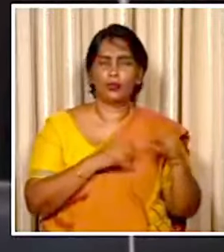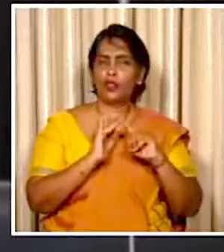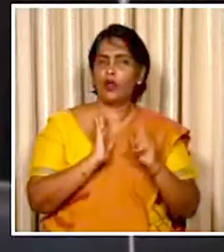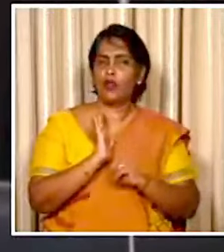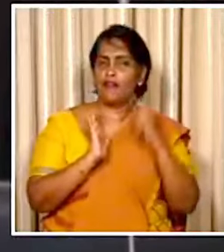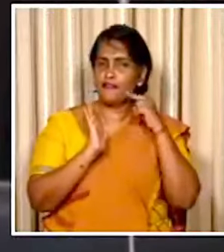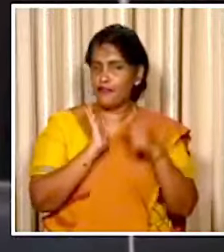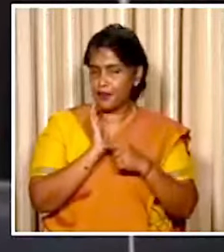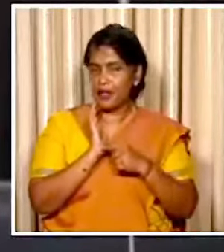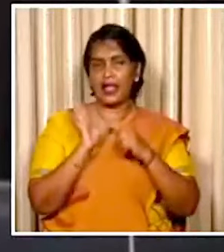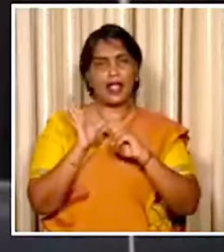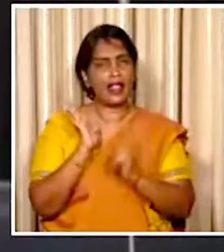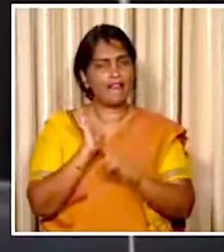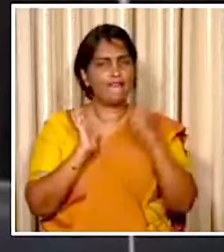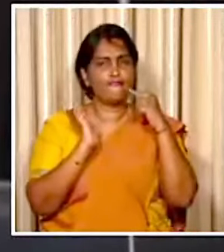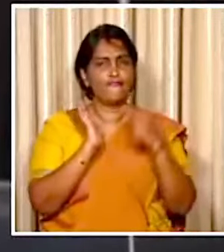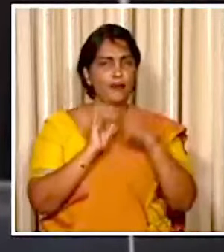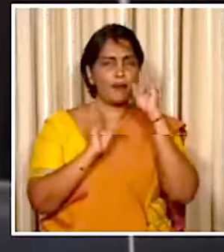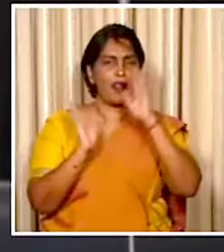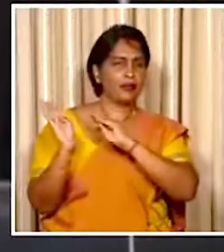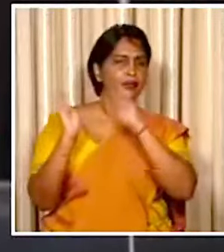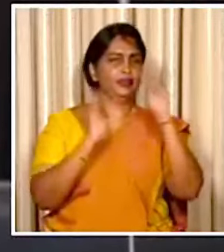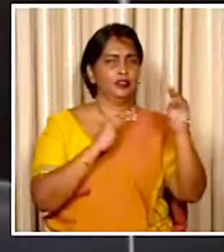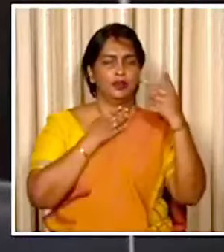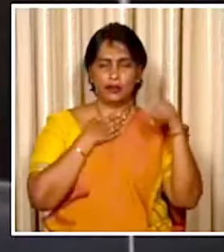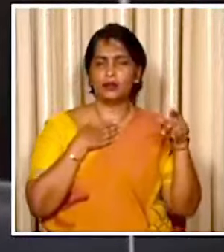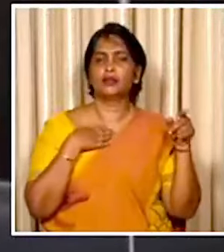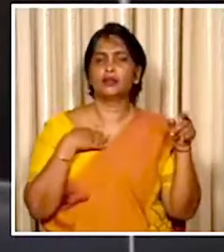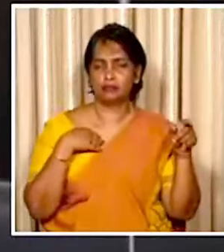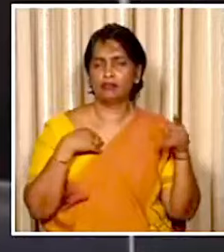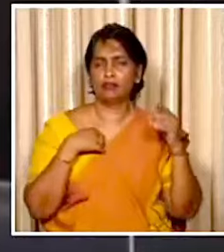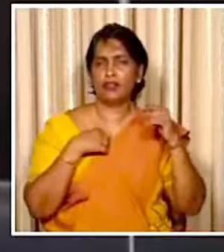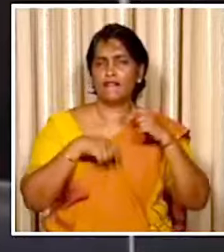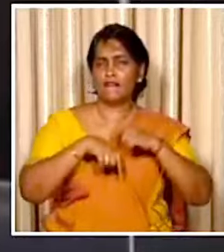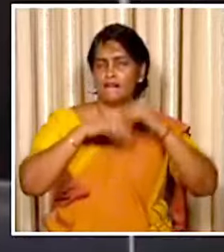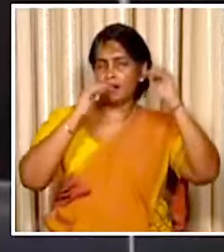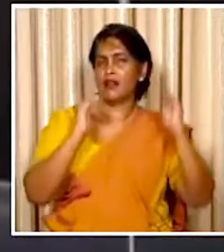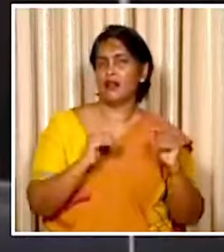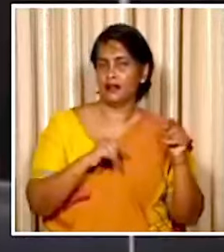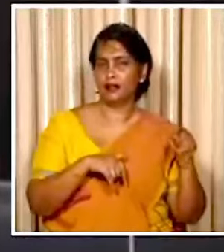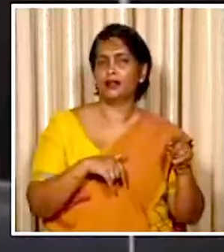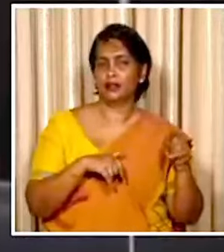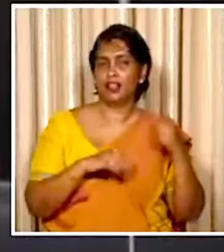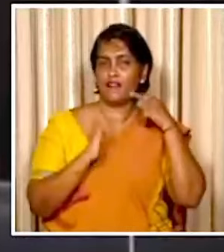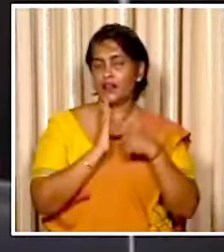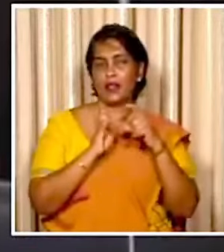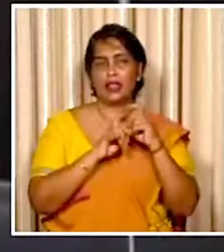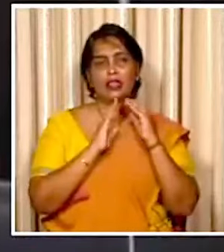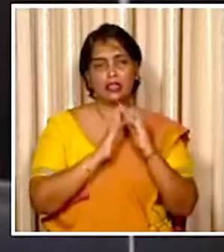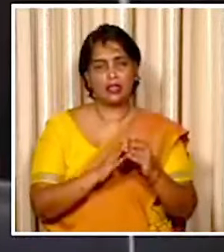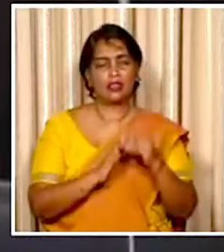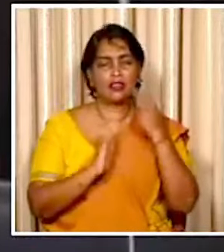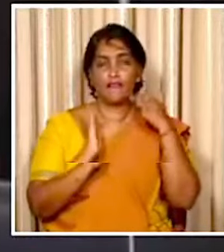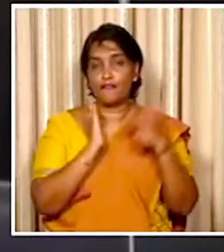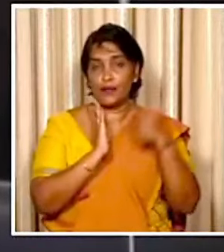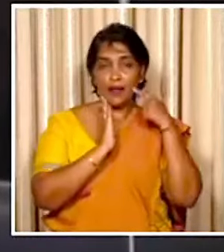විභාගයේ උසස් පෙළ විභාගයේ කල්යාම නිසා එතන පරතරය අඩු වුණා. ඒක නිසා විභාග දෙපාර්තමේන්තුවට සාමාන්‍ය විභාග දෙකක්